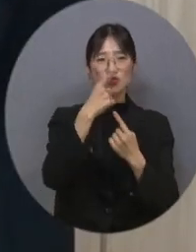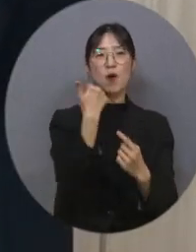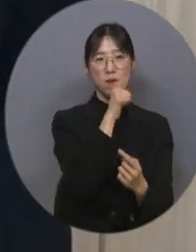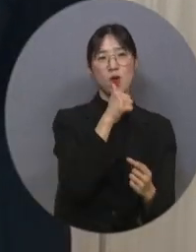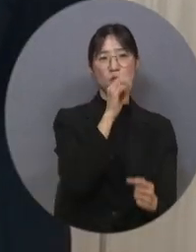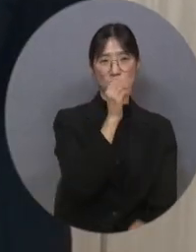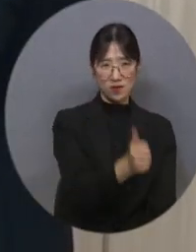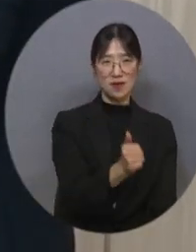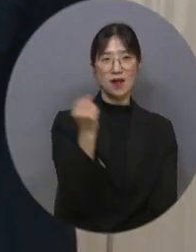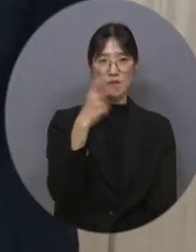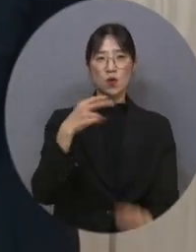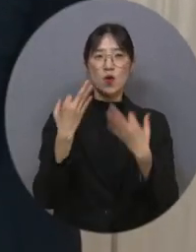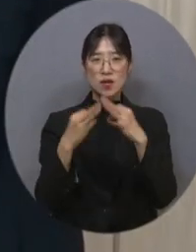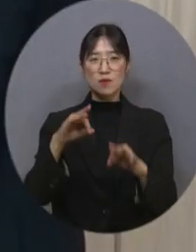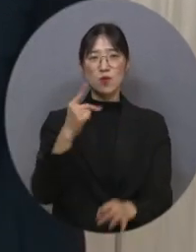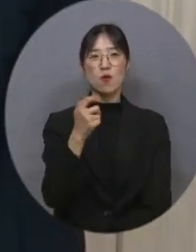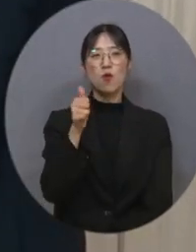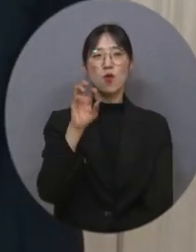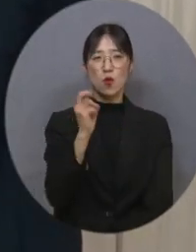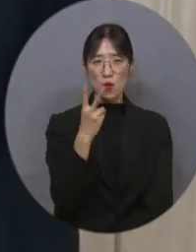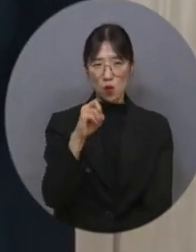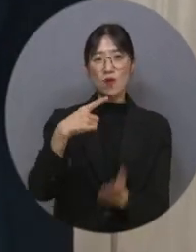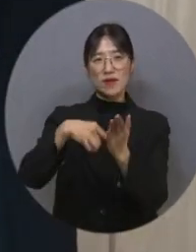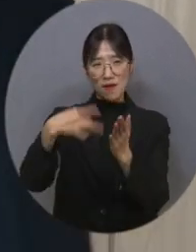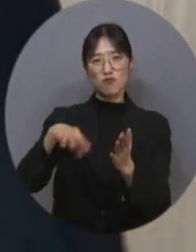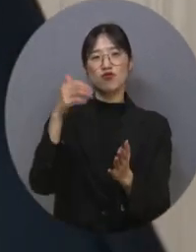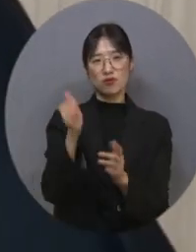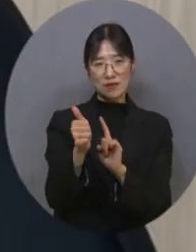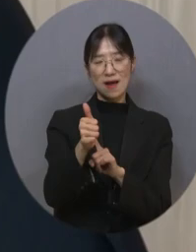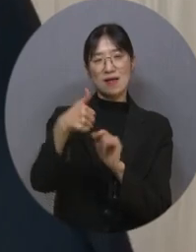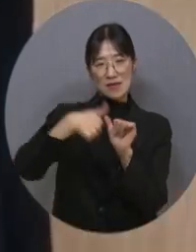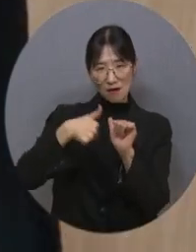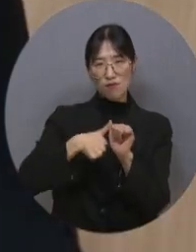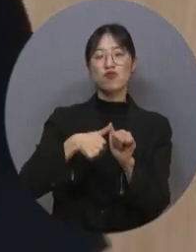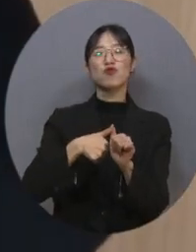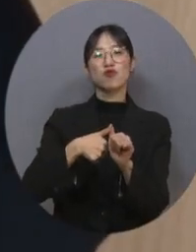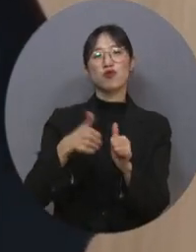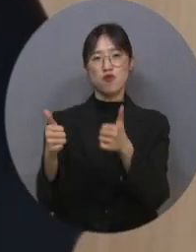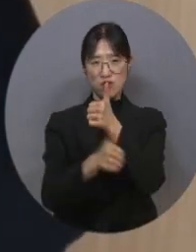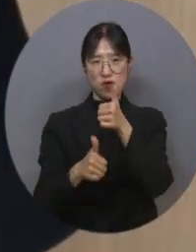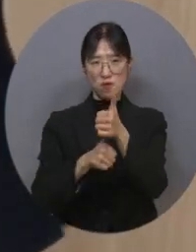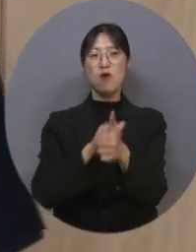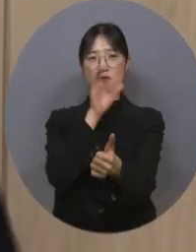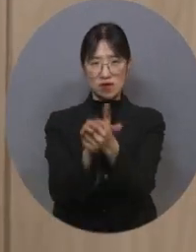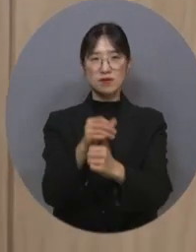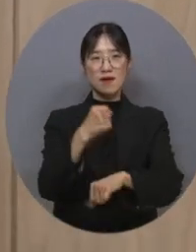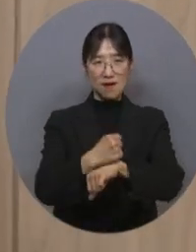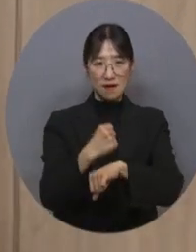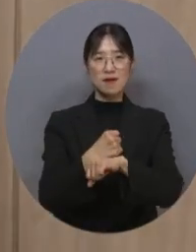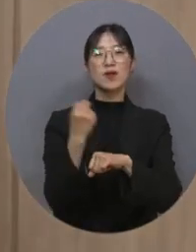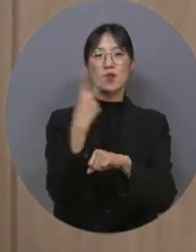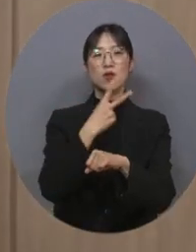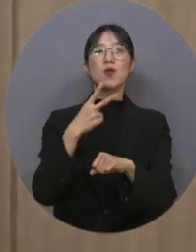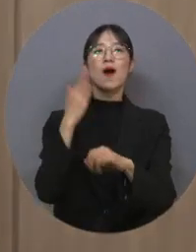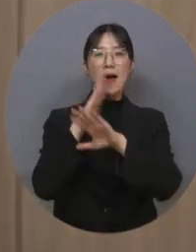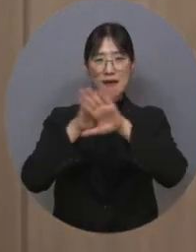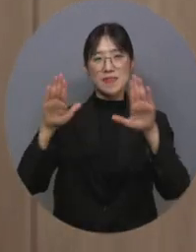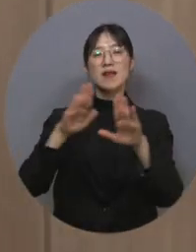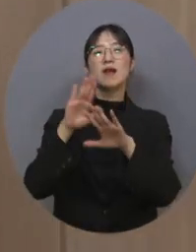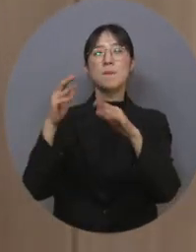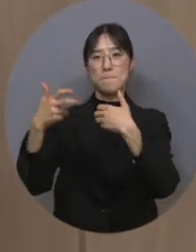김도영 세무사를 자문위원으로 이촉, 학대 피해 아동의 건강관리를 위해 연세 하늘병원과의 업무 협약